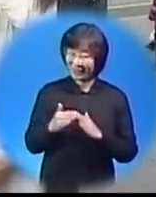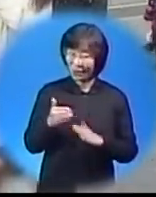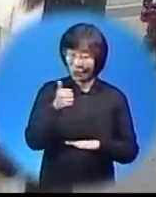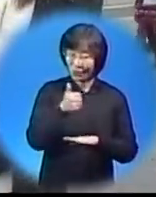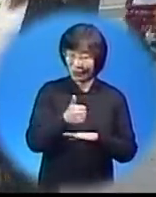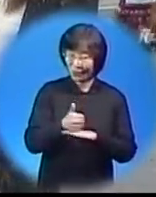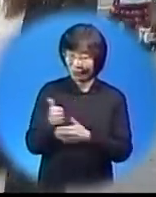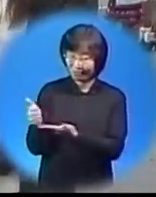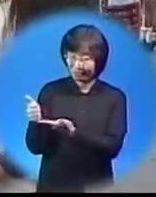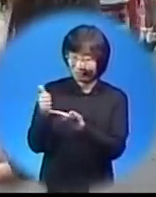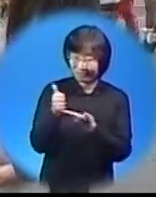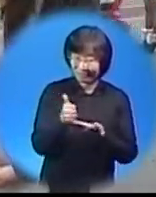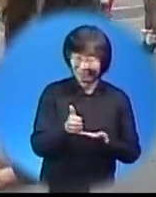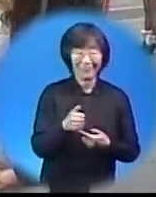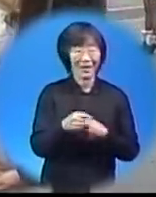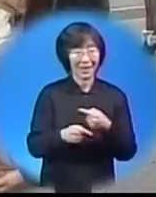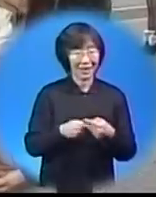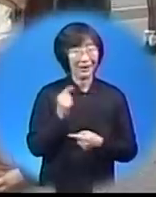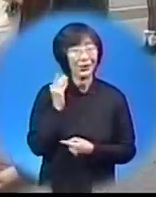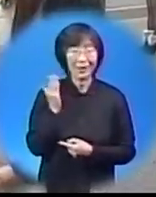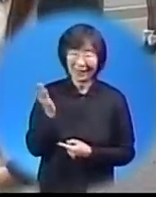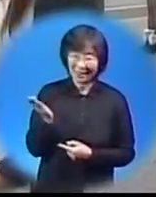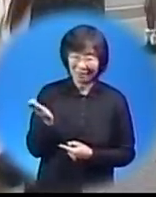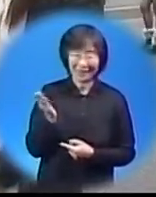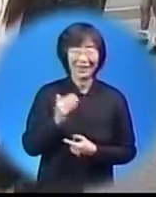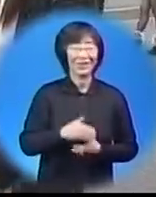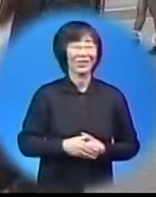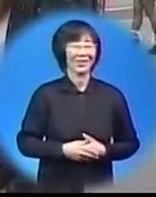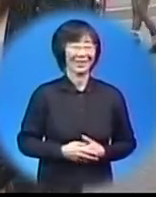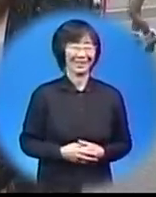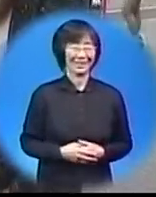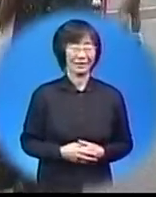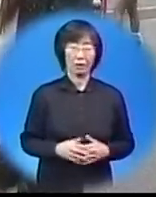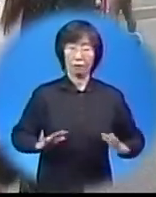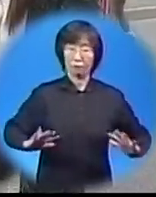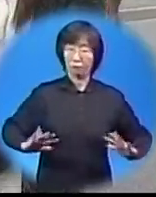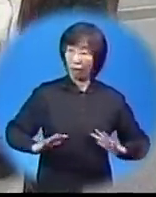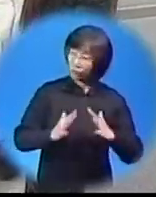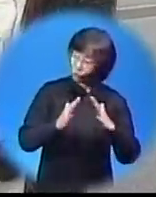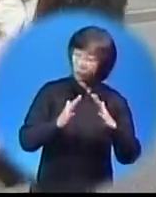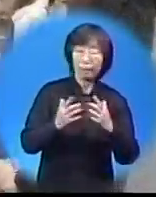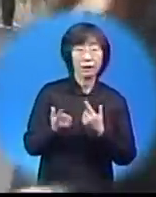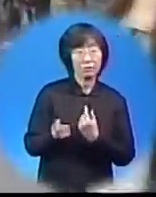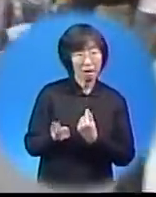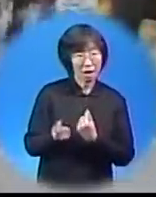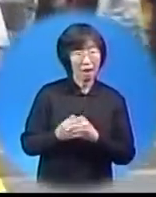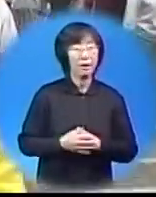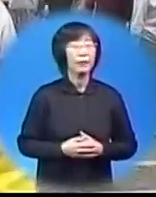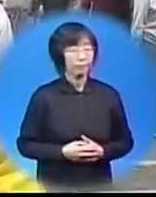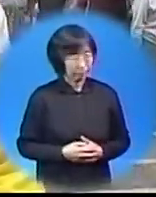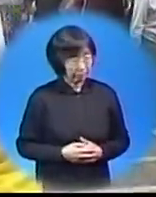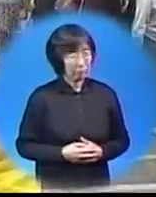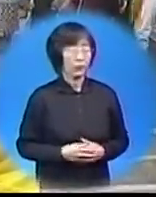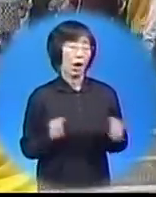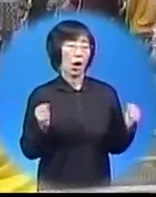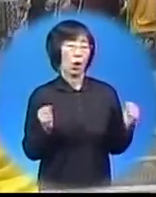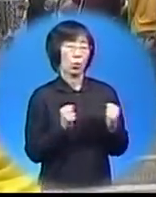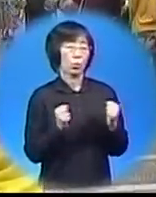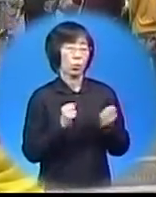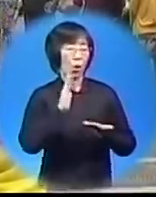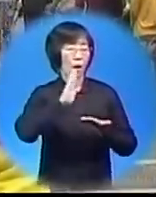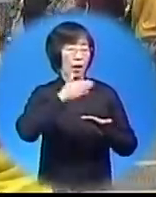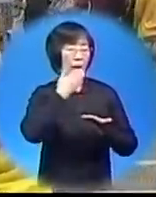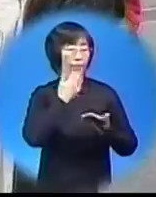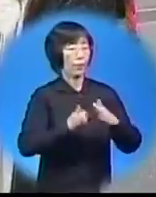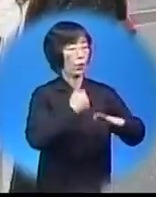男町長にお話を伺いました。 町長、活気づいてますね。 はい、そうですね、はい、なんといっても冬の味覚の王者です